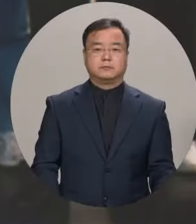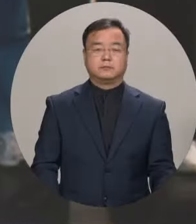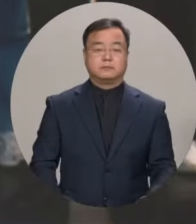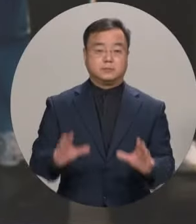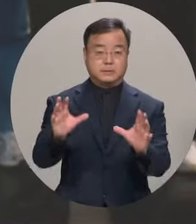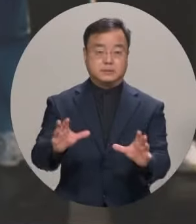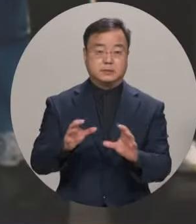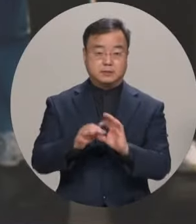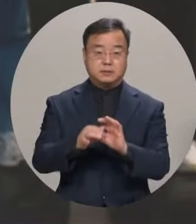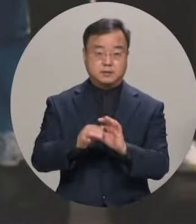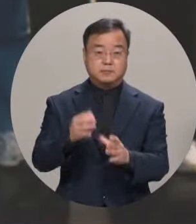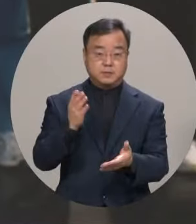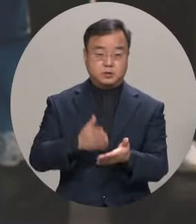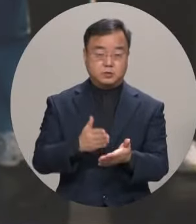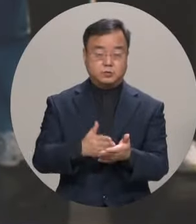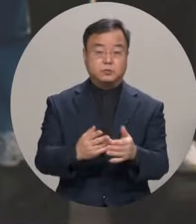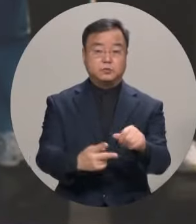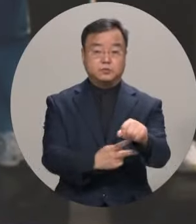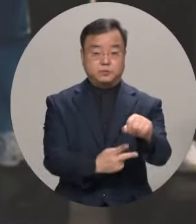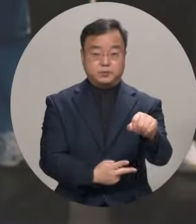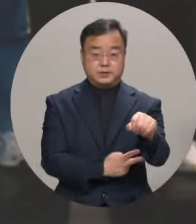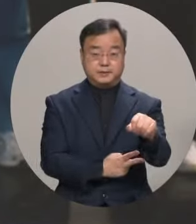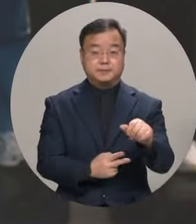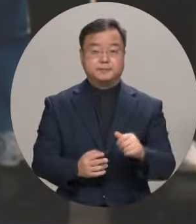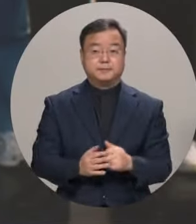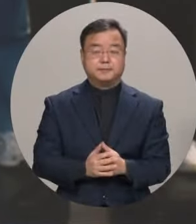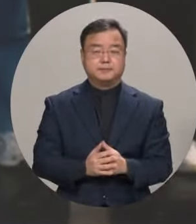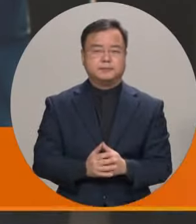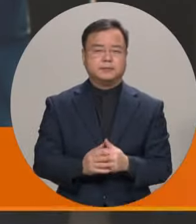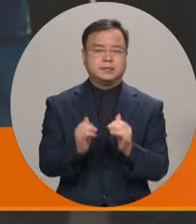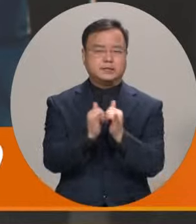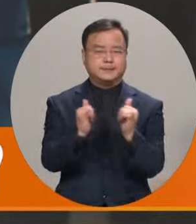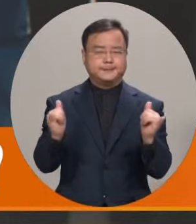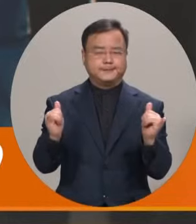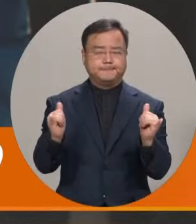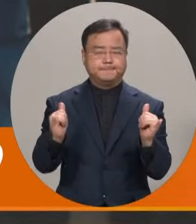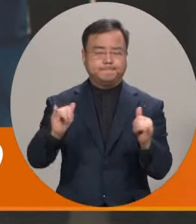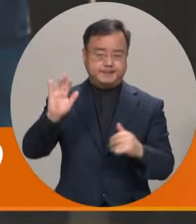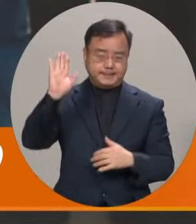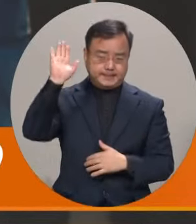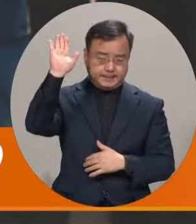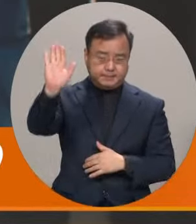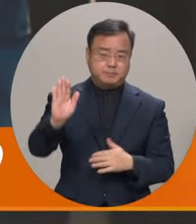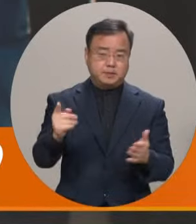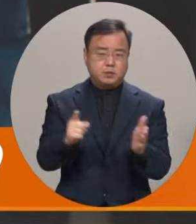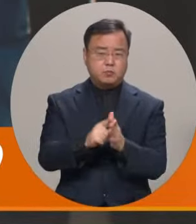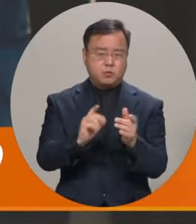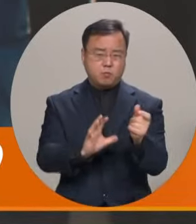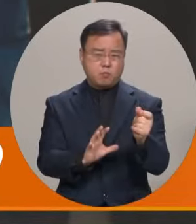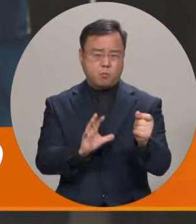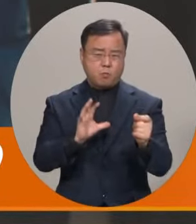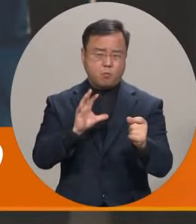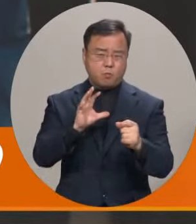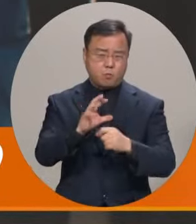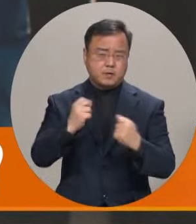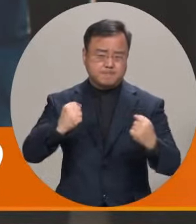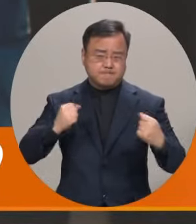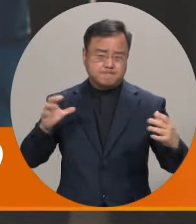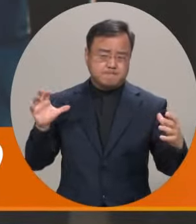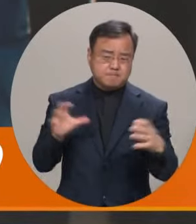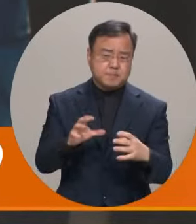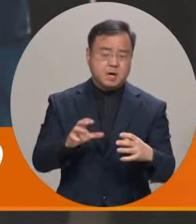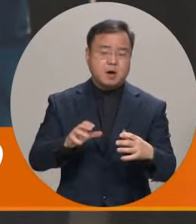세상을 연결하는 뉴스 뉴스 브릿지입니다 인류의 미래를 위해 전 세계가 힘을 모아야 할 이슈 중 하나